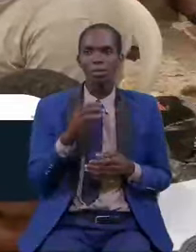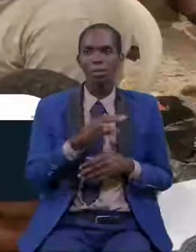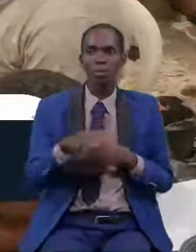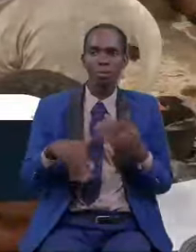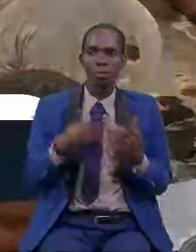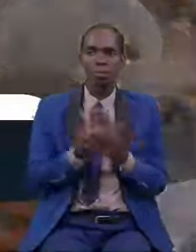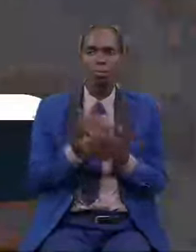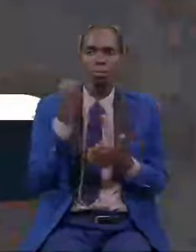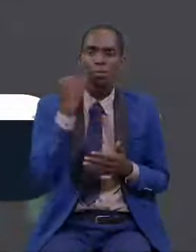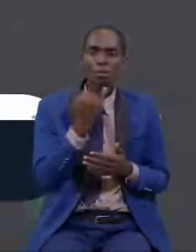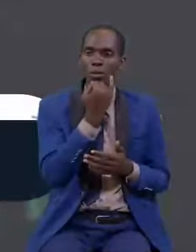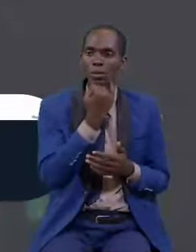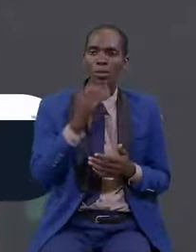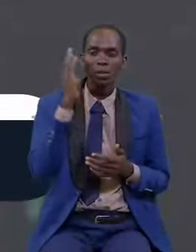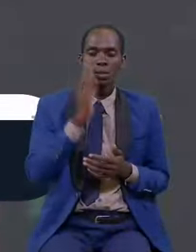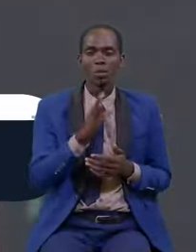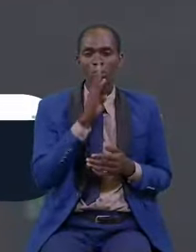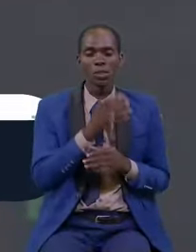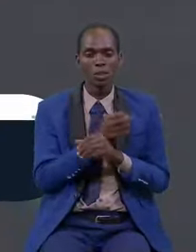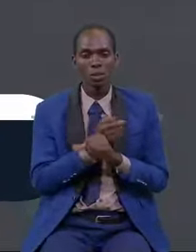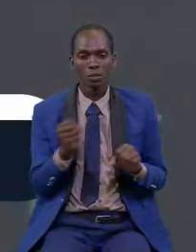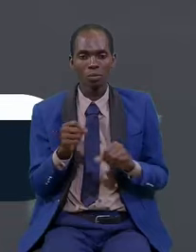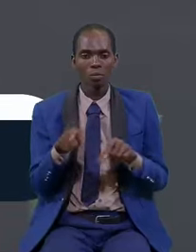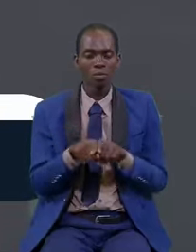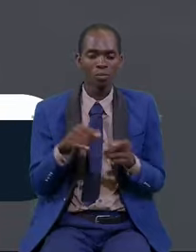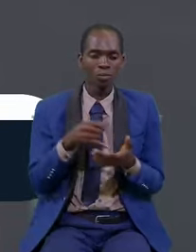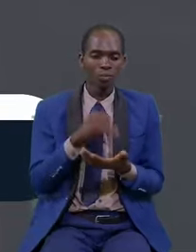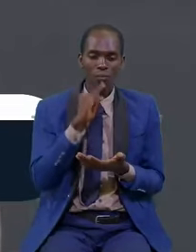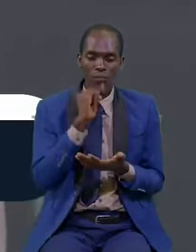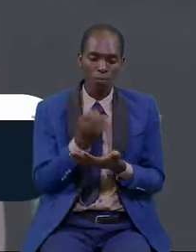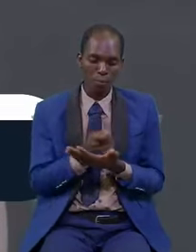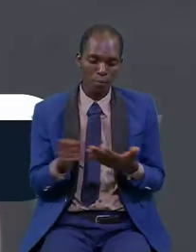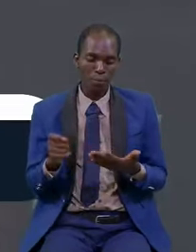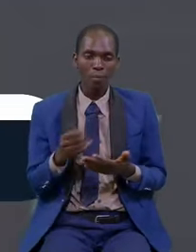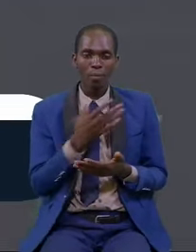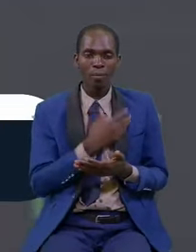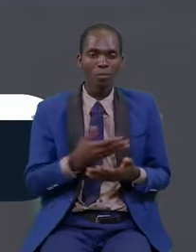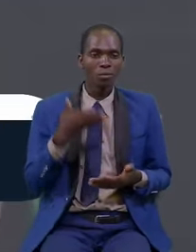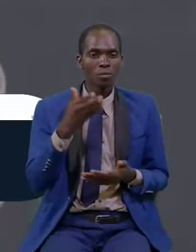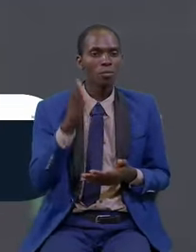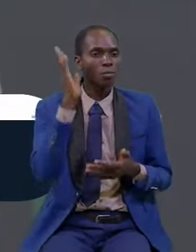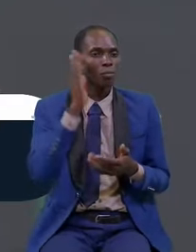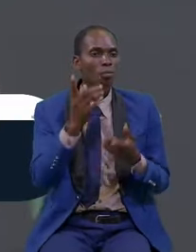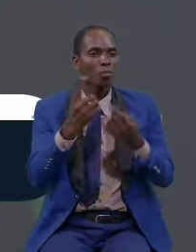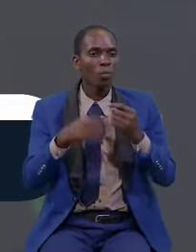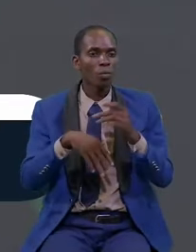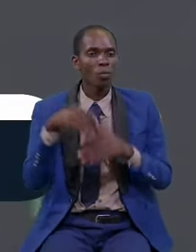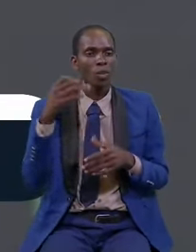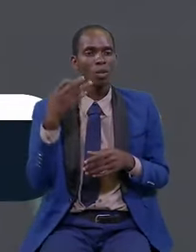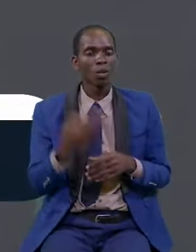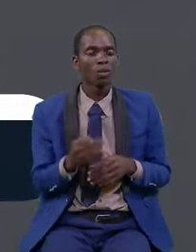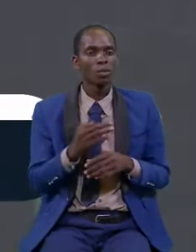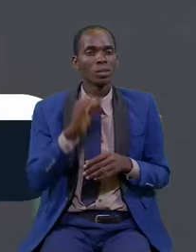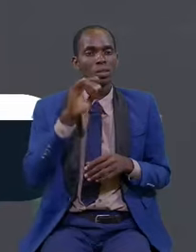sauvé. Selon qu'il est écrit, le libérateur viendra